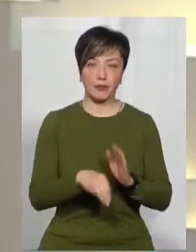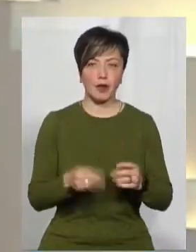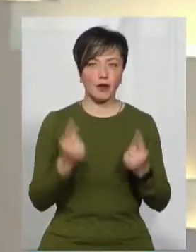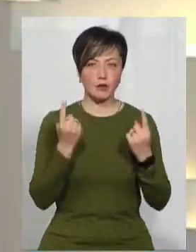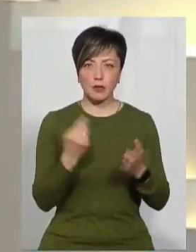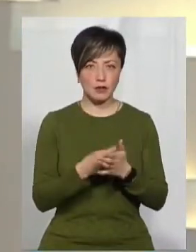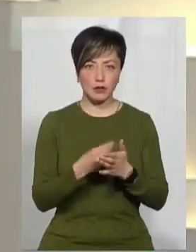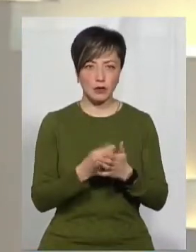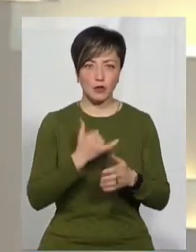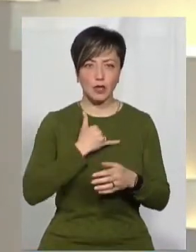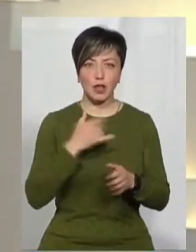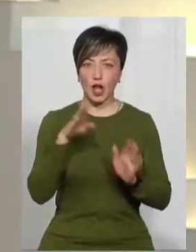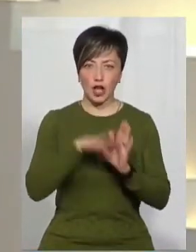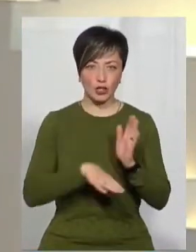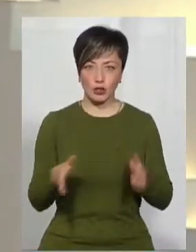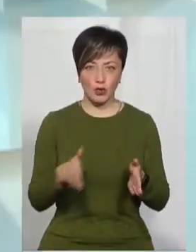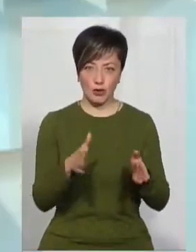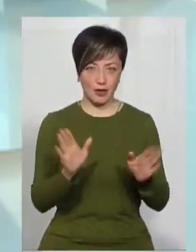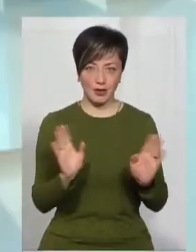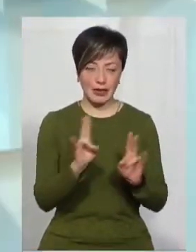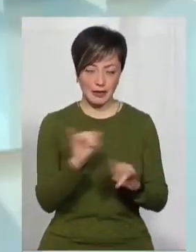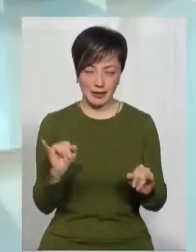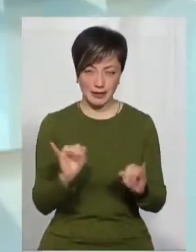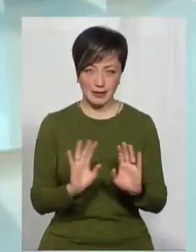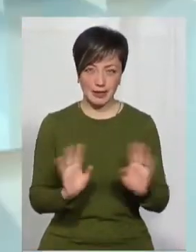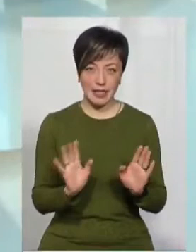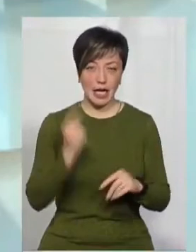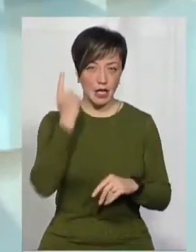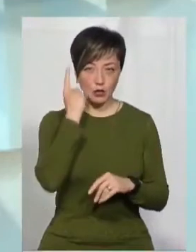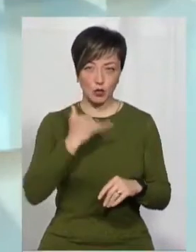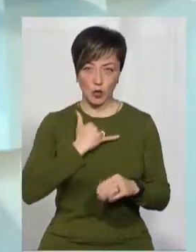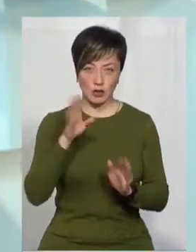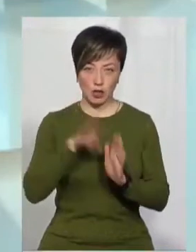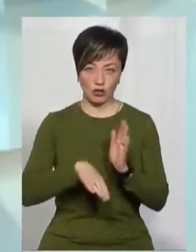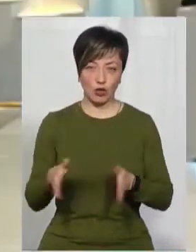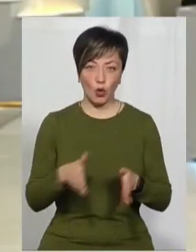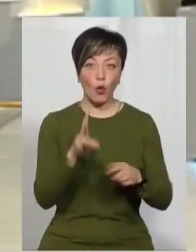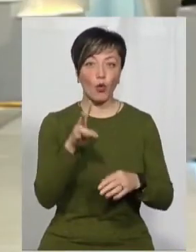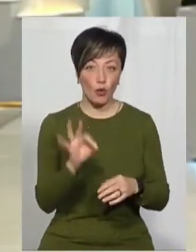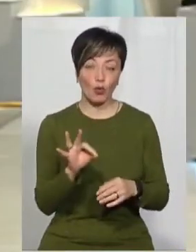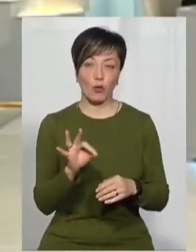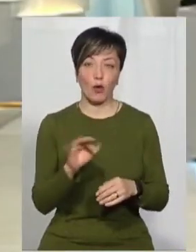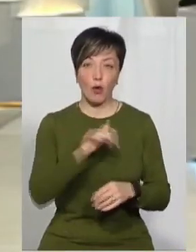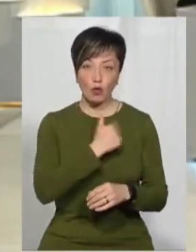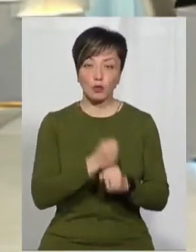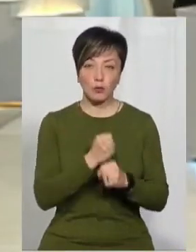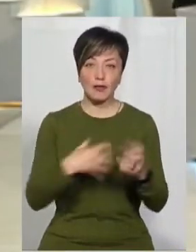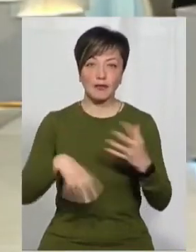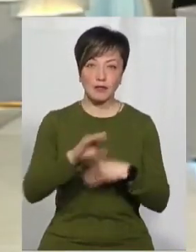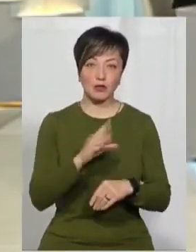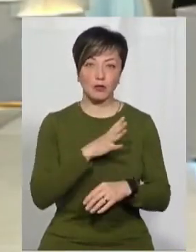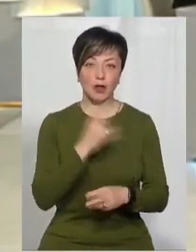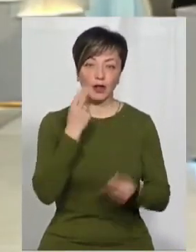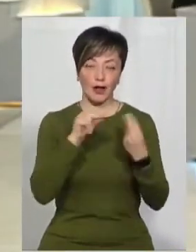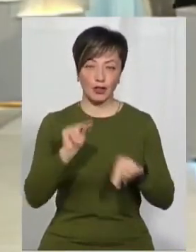сума не через те, що у нас найгірші дороги? Ні. Ні, я не думаю, що в нас найгірші дороги. Але ми хочемо зробити все, щоб вони були